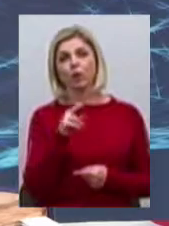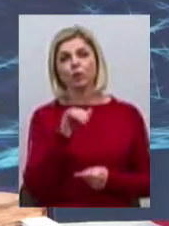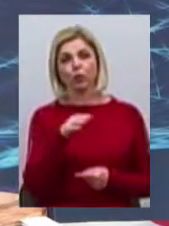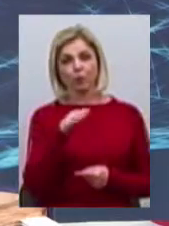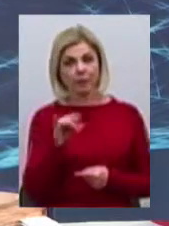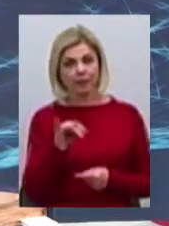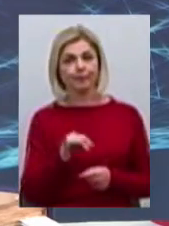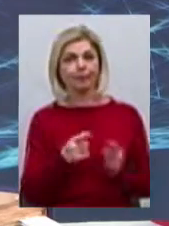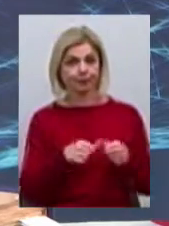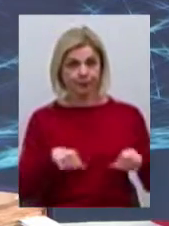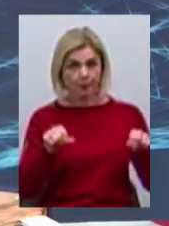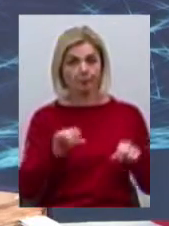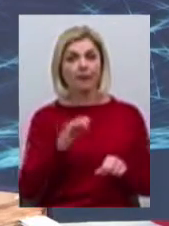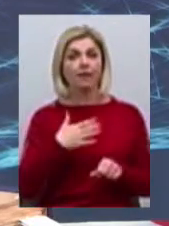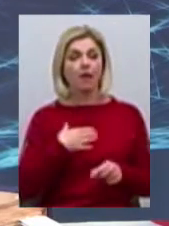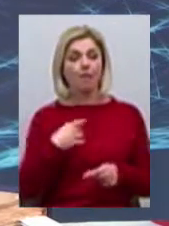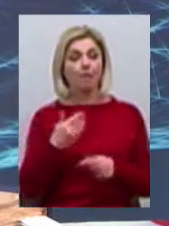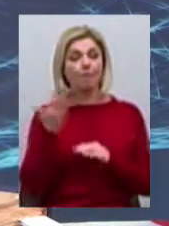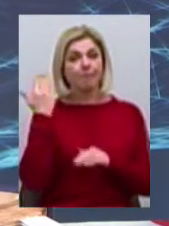чином наші предки